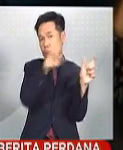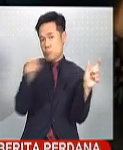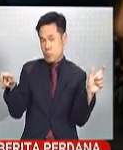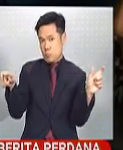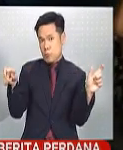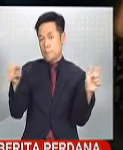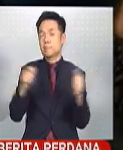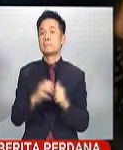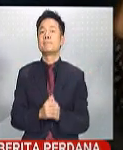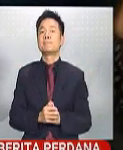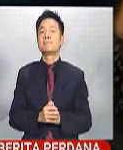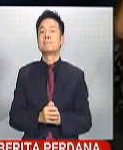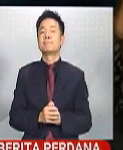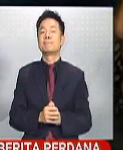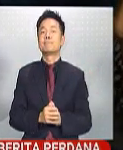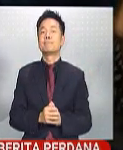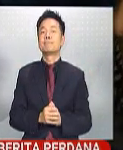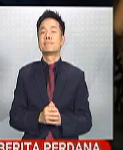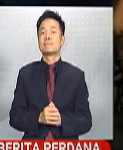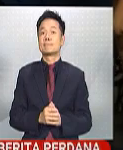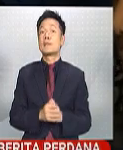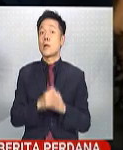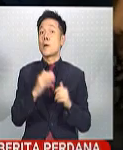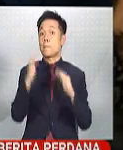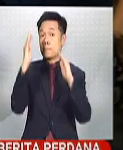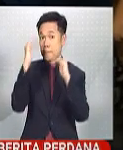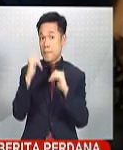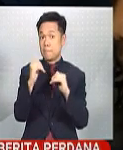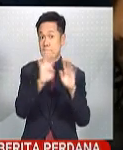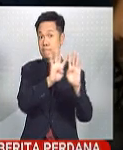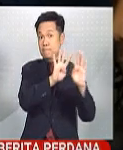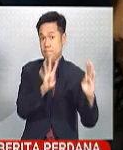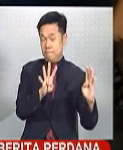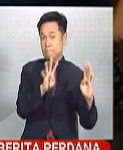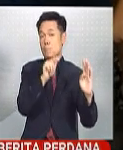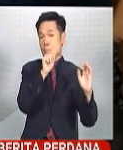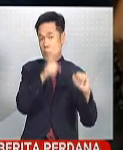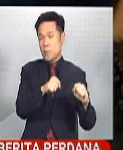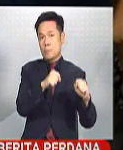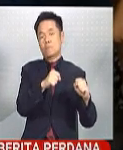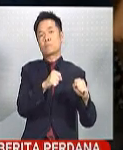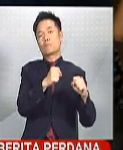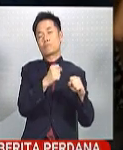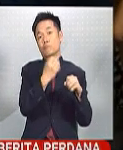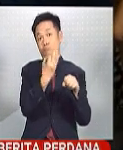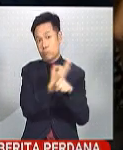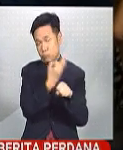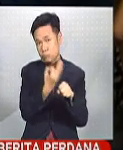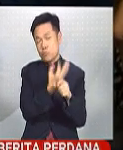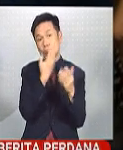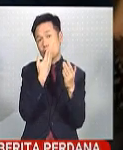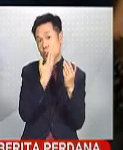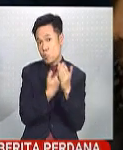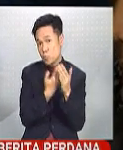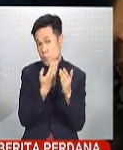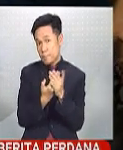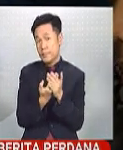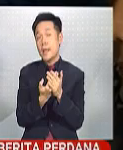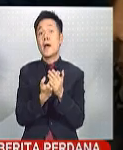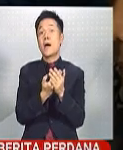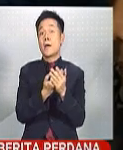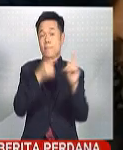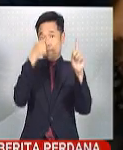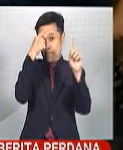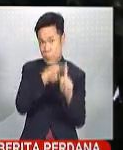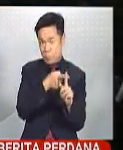kita agak kabinet ini boleh berfungsi dengan baik. Dan fokus yang pertama sebenarnya kita sebut ialah